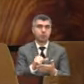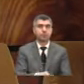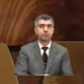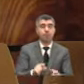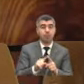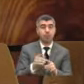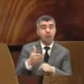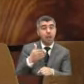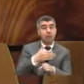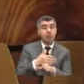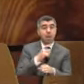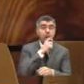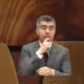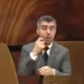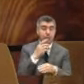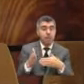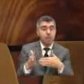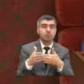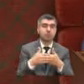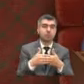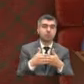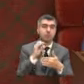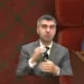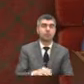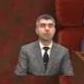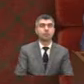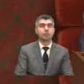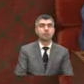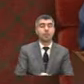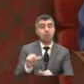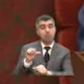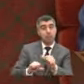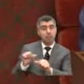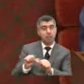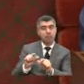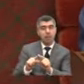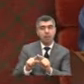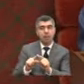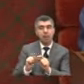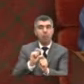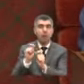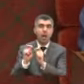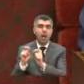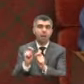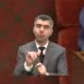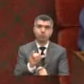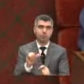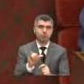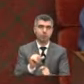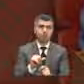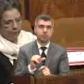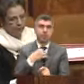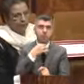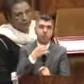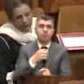قبل رمضان هذاك اللي فيه سدان خديتوه قبل رمضان والبدائل حنا مازالين كنناقشوها. سيد الوزير الله